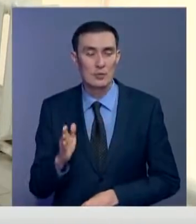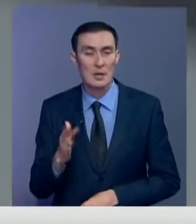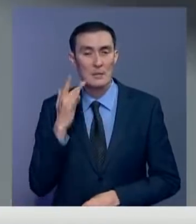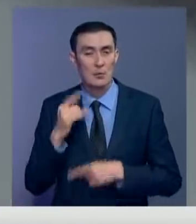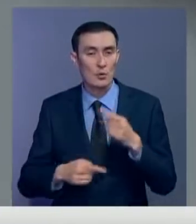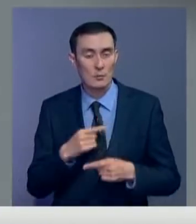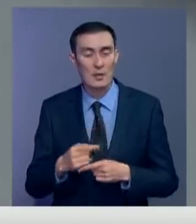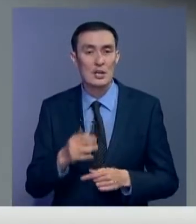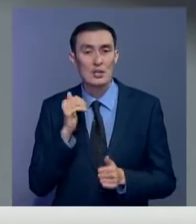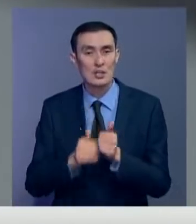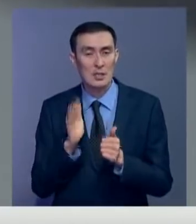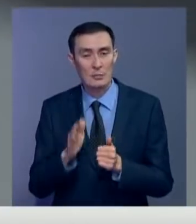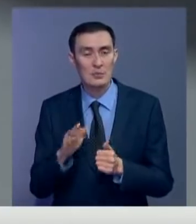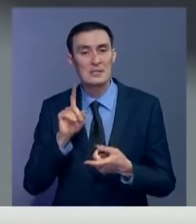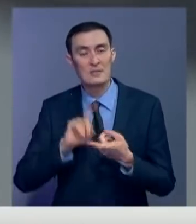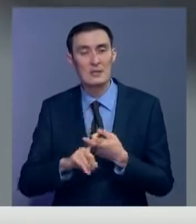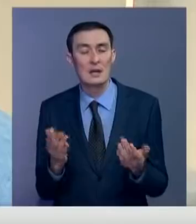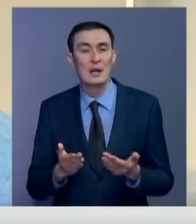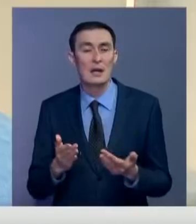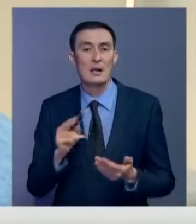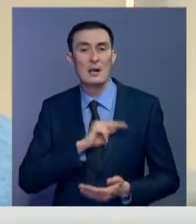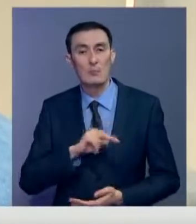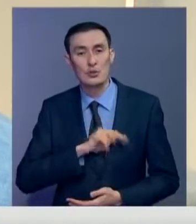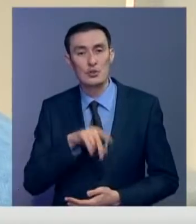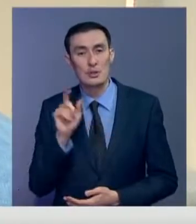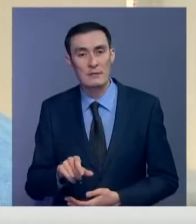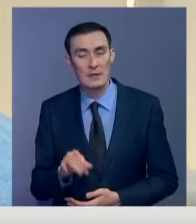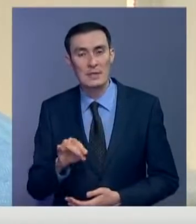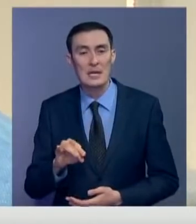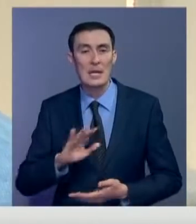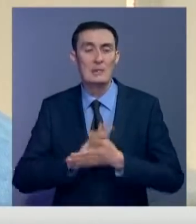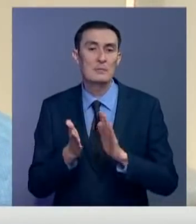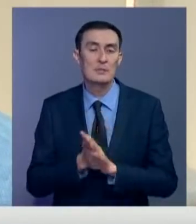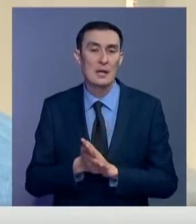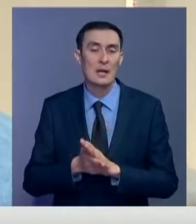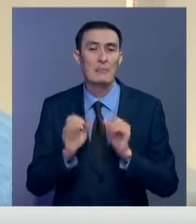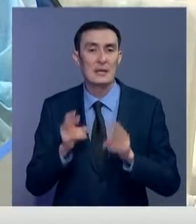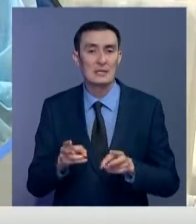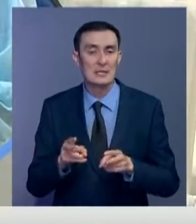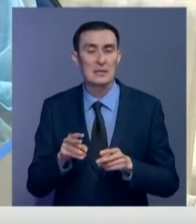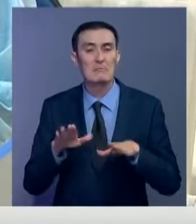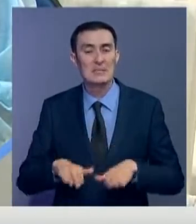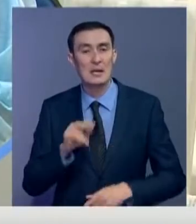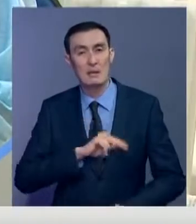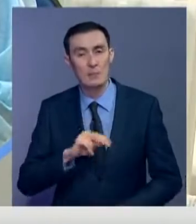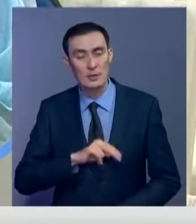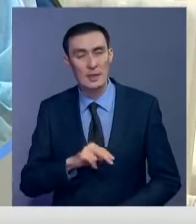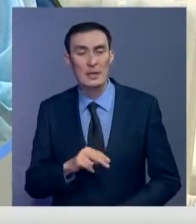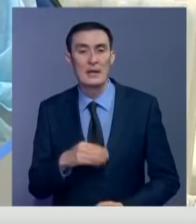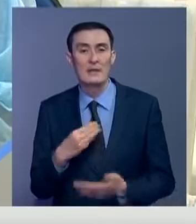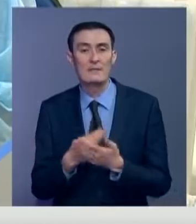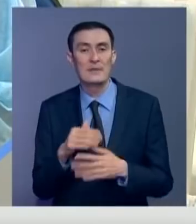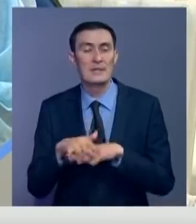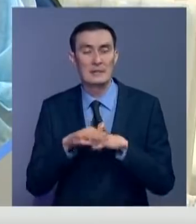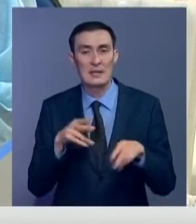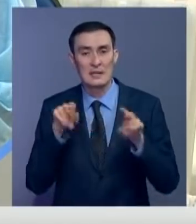нормой. Частота будет зависеть от характера работы человека и эпидемиологической опасности места работы.